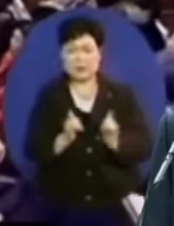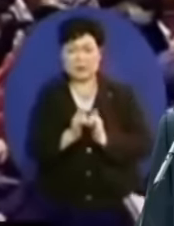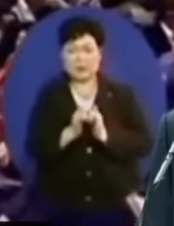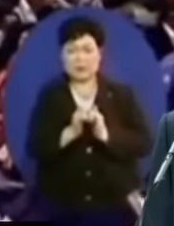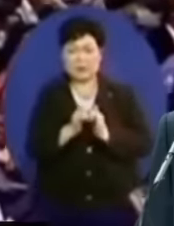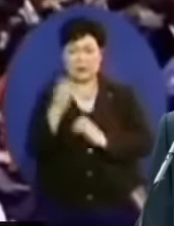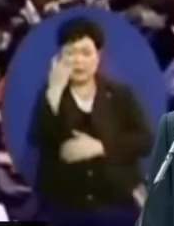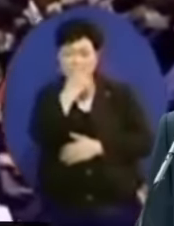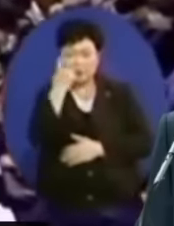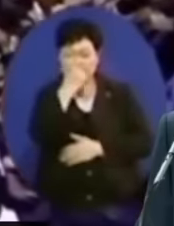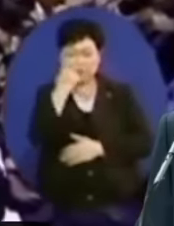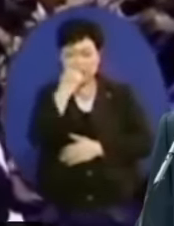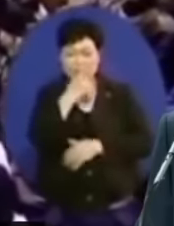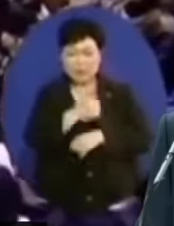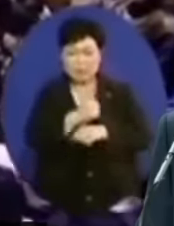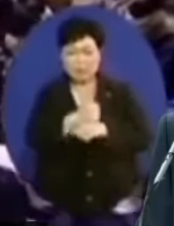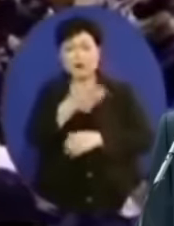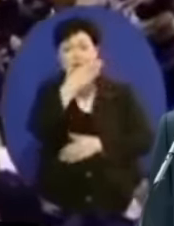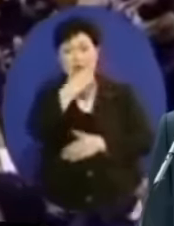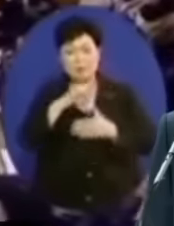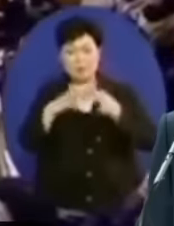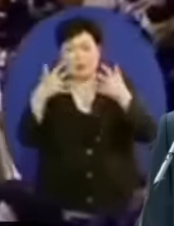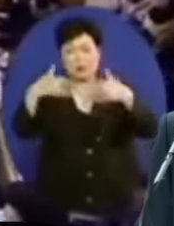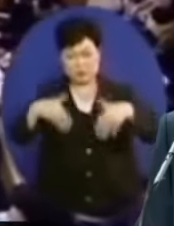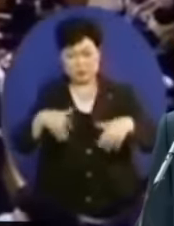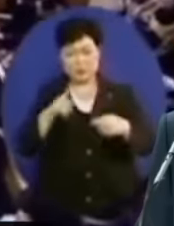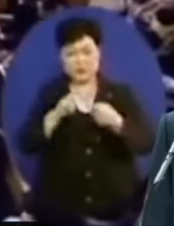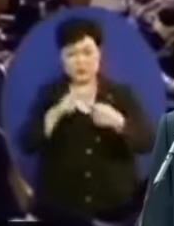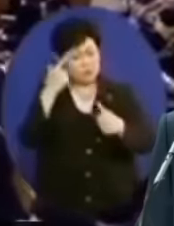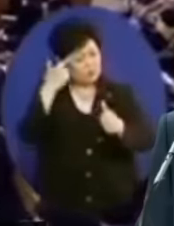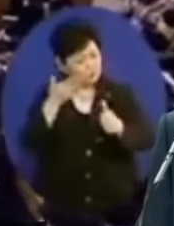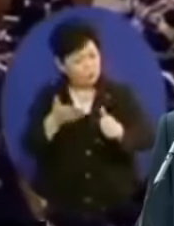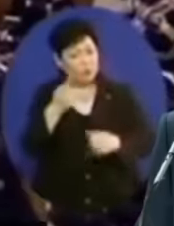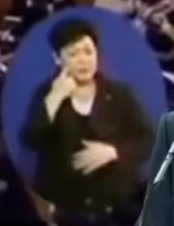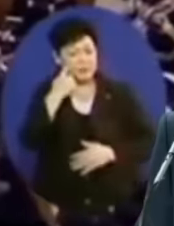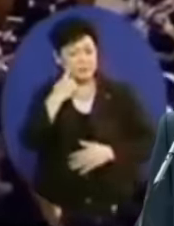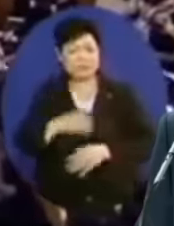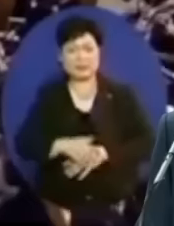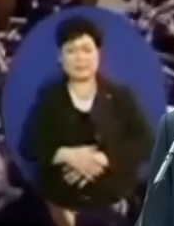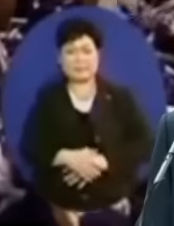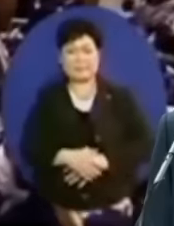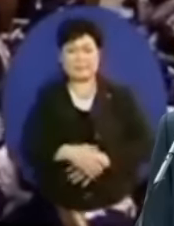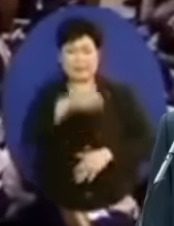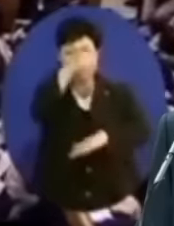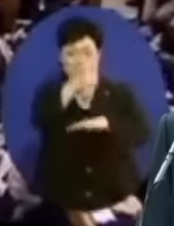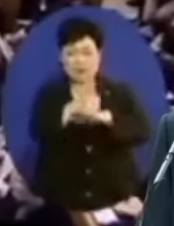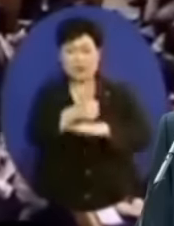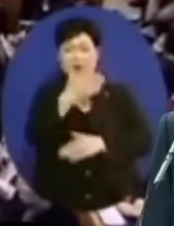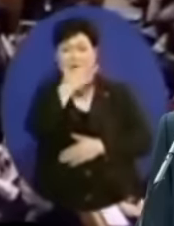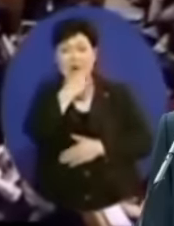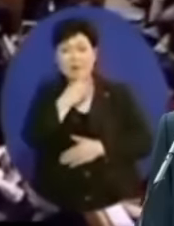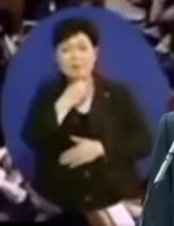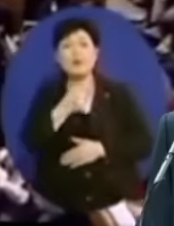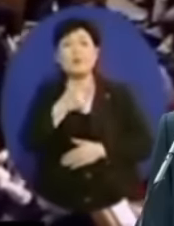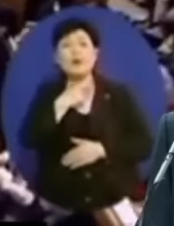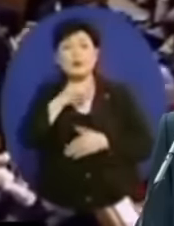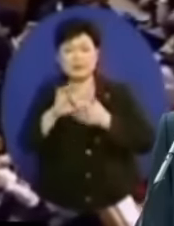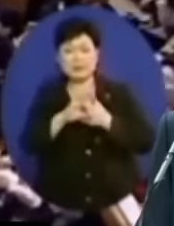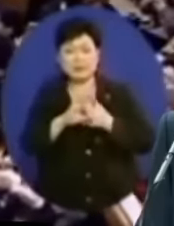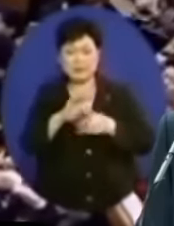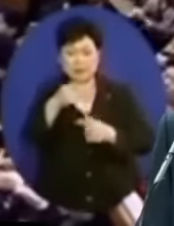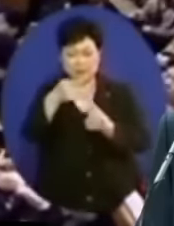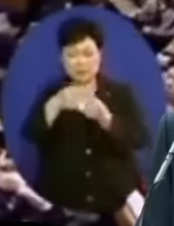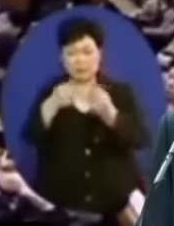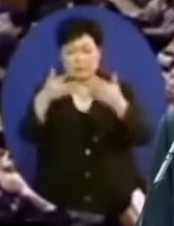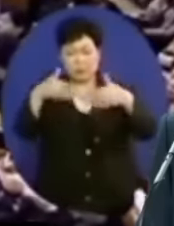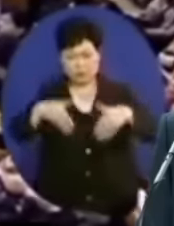한국종합사회조사를 실시하면서 행복의 조건을 물었습니다. 그 결과 행복하기 위하여 첫 번째 조건은